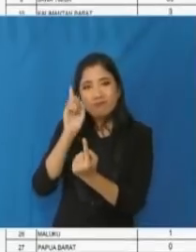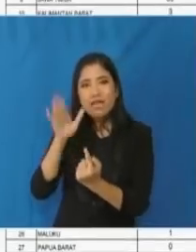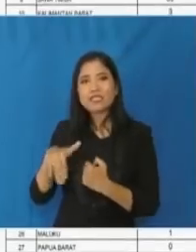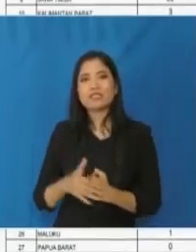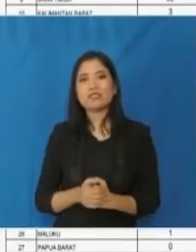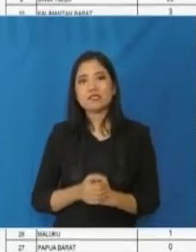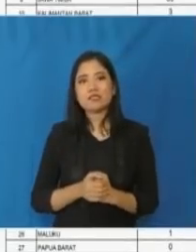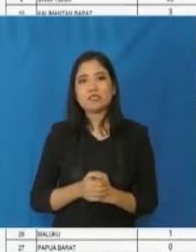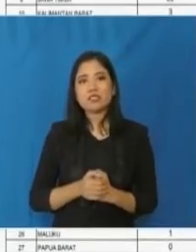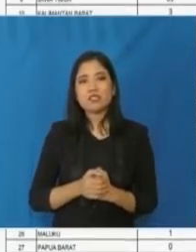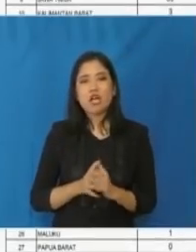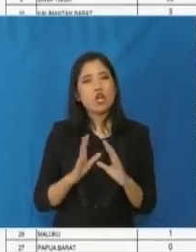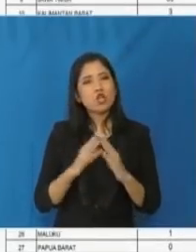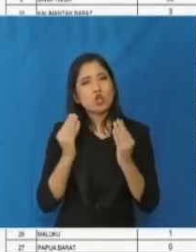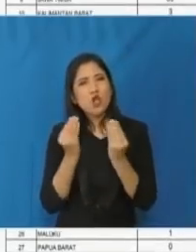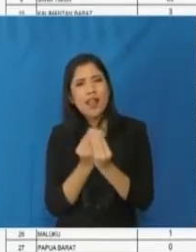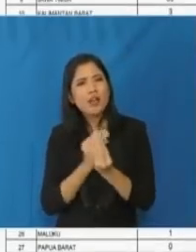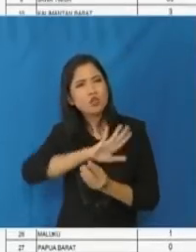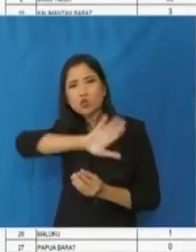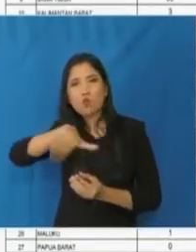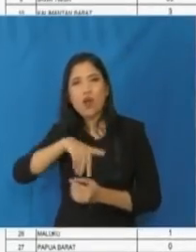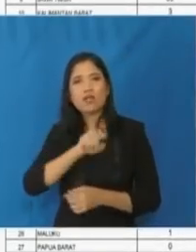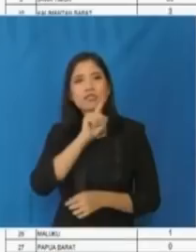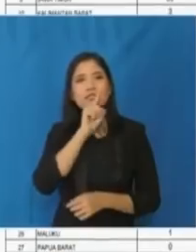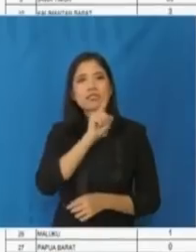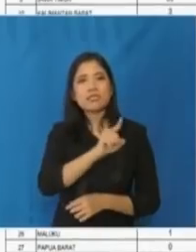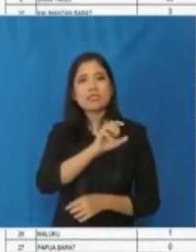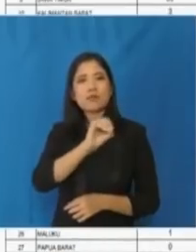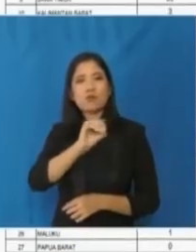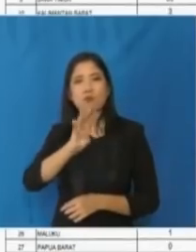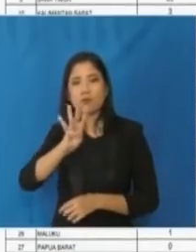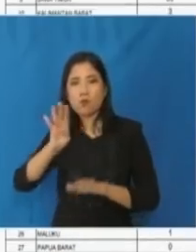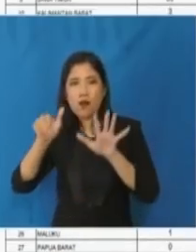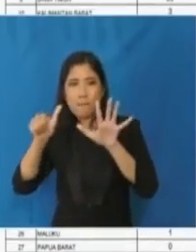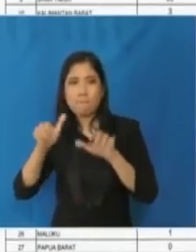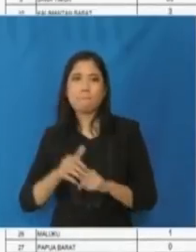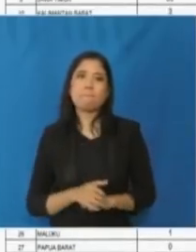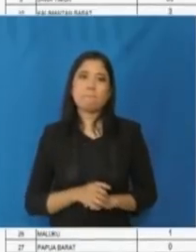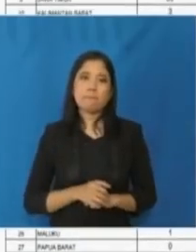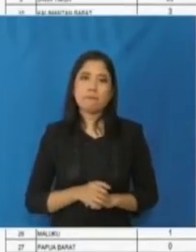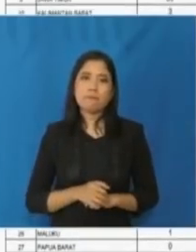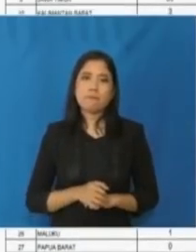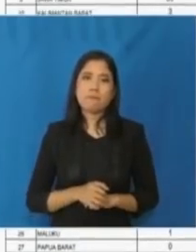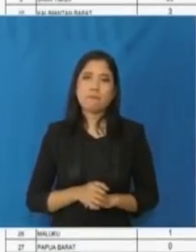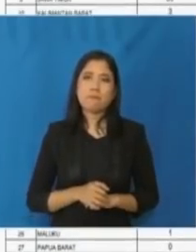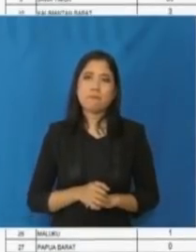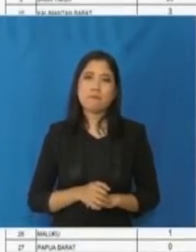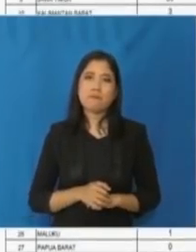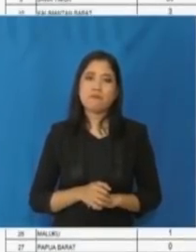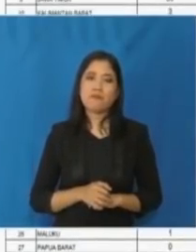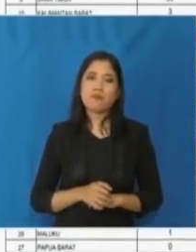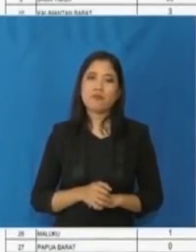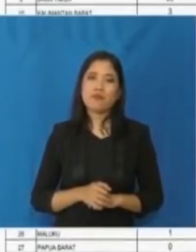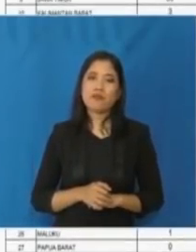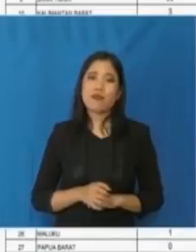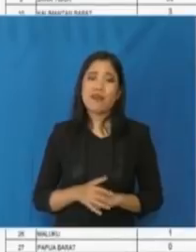sehingga total kasus menjadi 1046 bab11 pasien yang